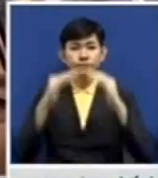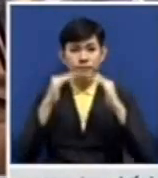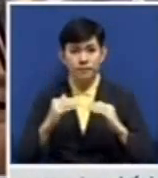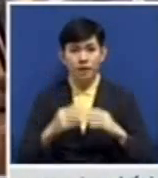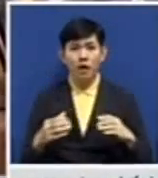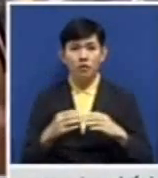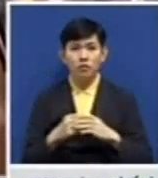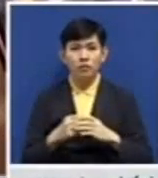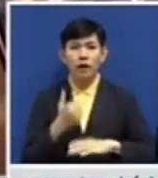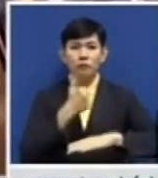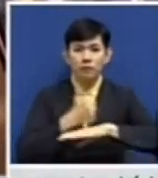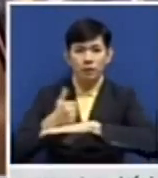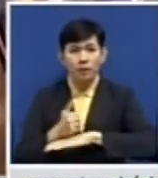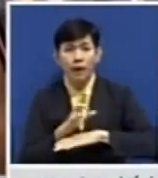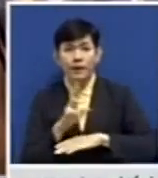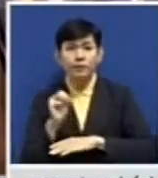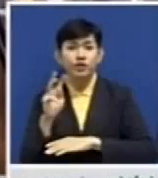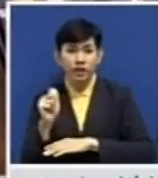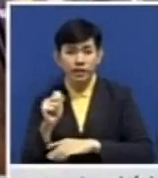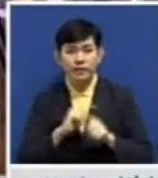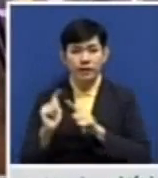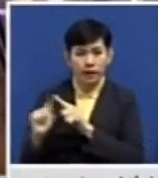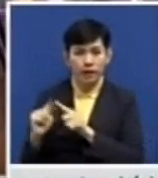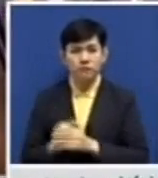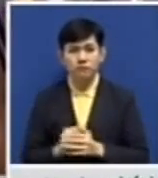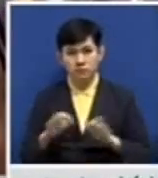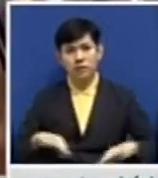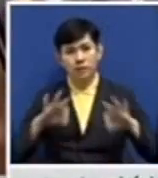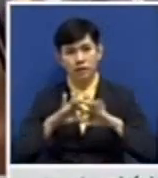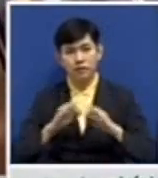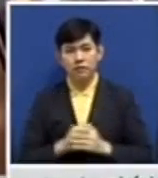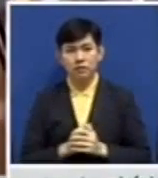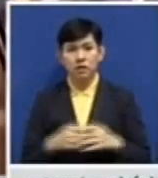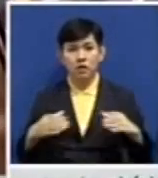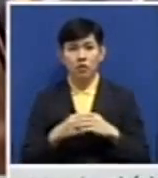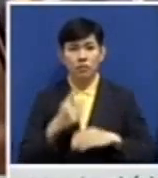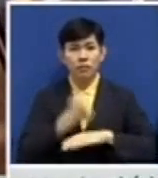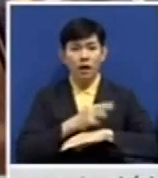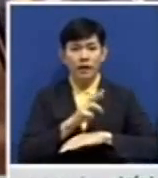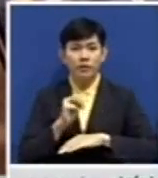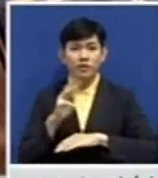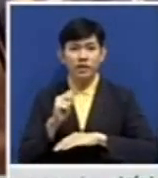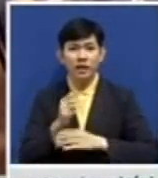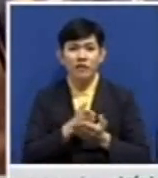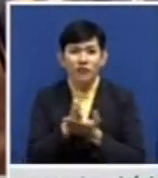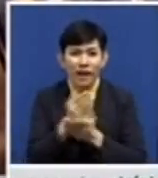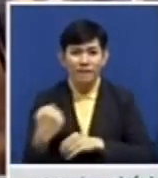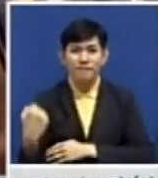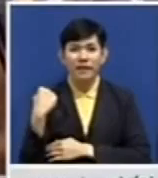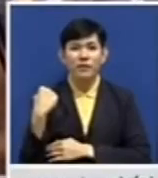านรัฐมนตรีต่างๆและที่สำคัญนั่นก็คือรัฐมนตรีฝ่ายความมั่นคงนะ